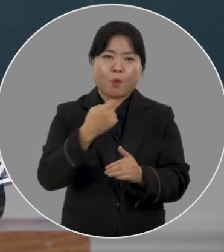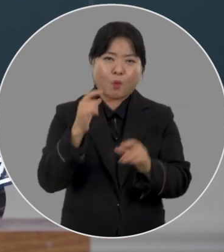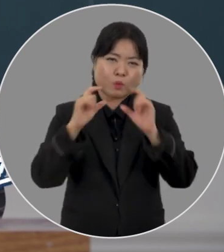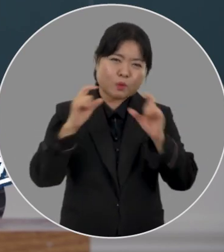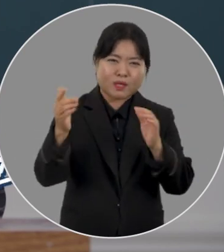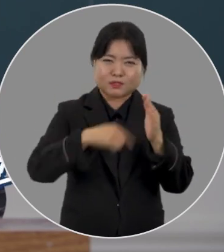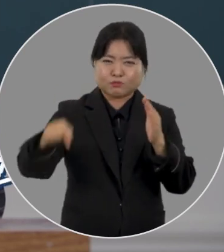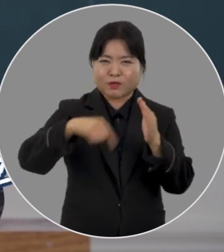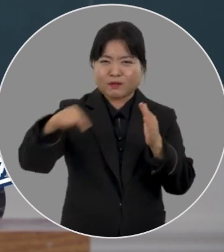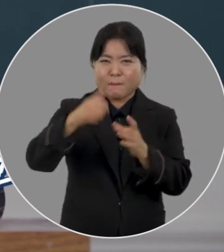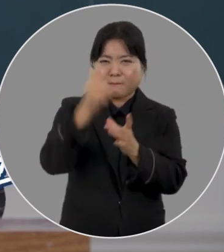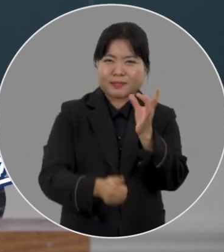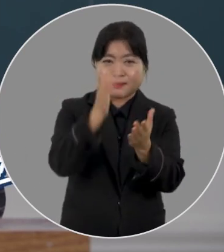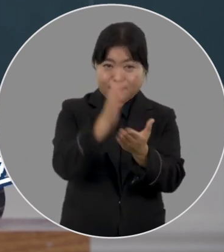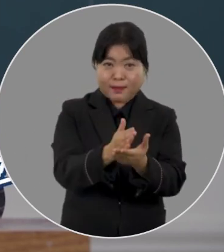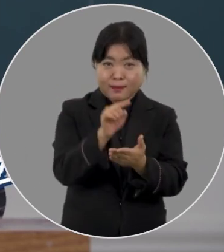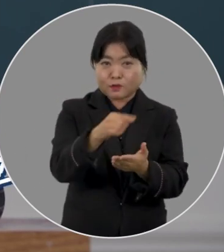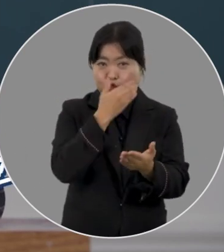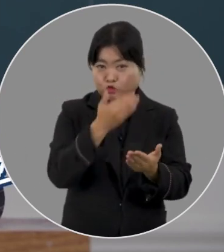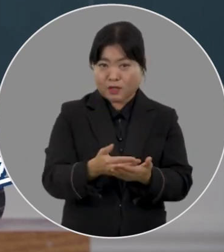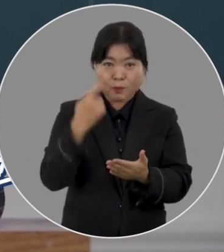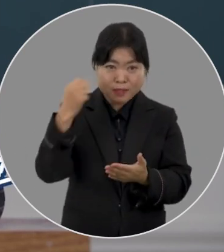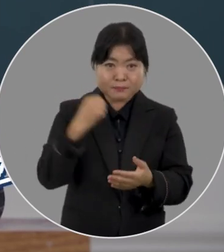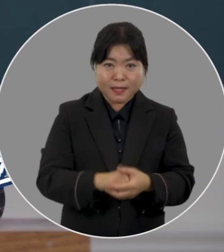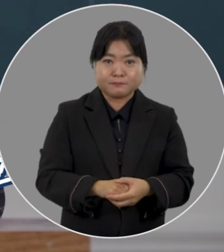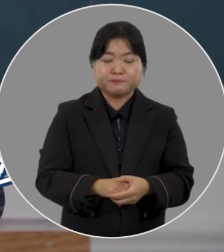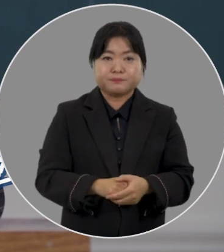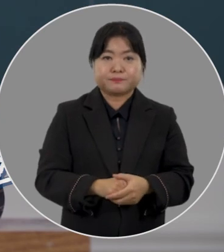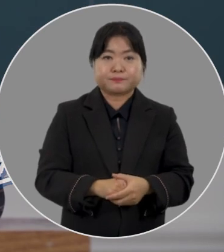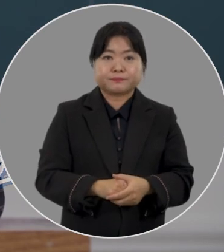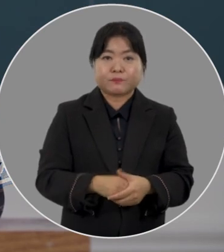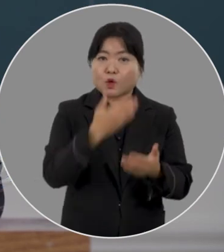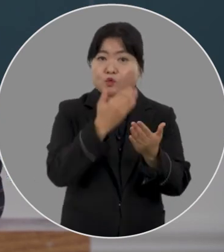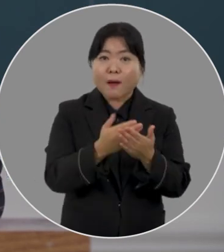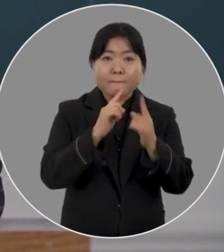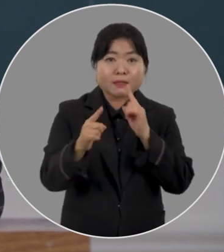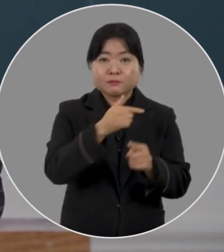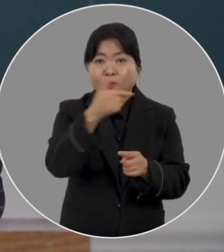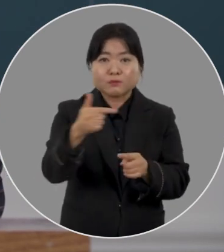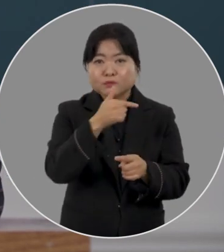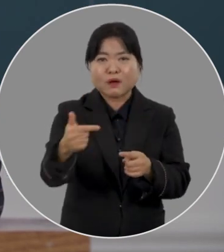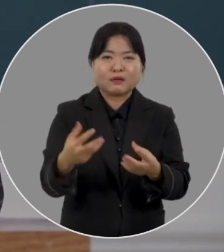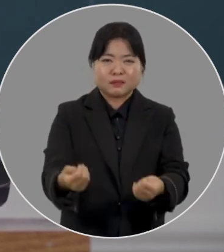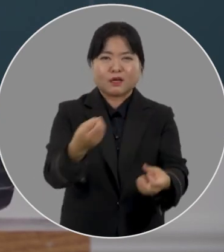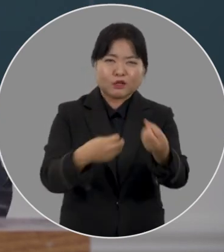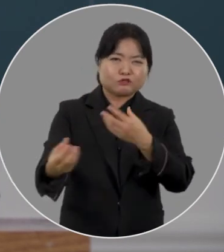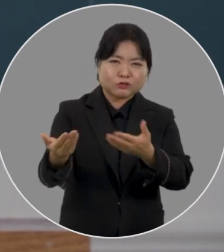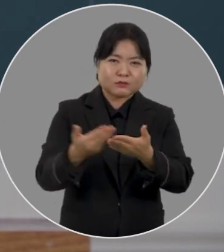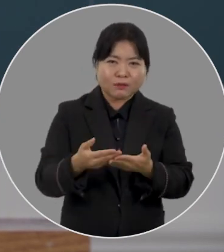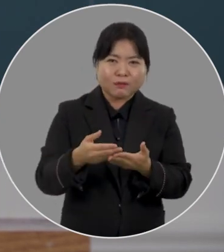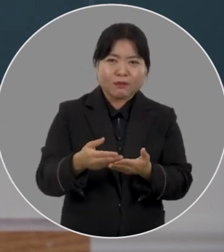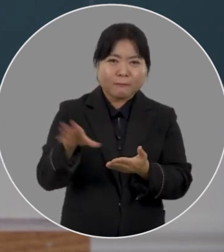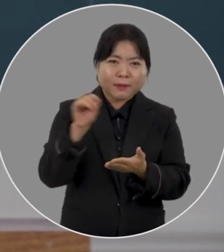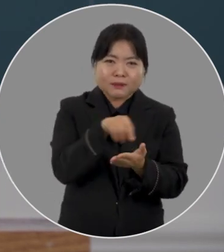나선에 빠지지 않도록 하는 것이 정말 중요할 거라고 생각합니다. 네. 귀한 말씀을 너무 많이 해주셔가지고 다 받아 적으면